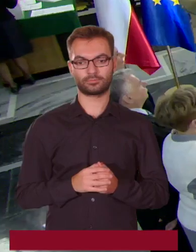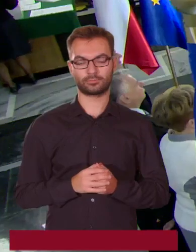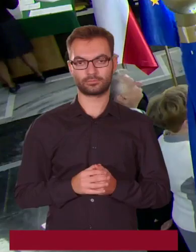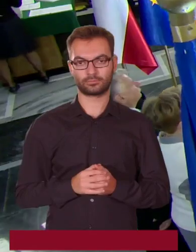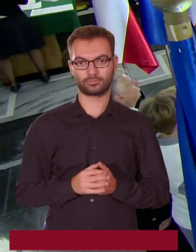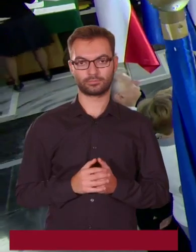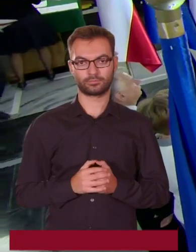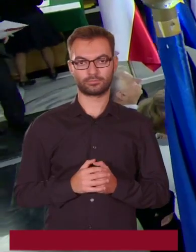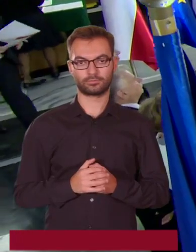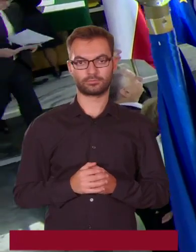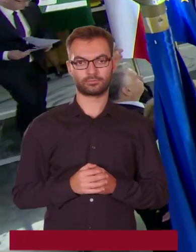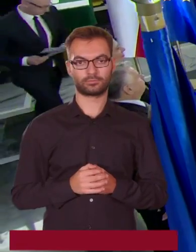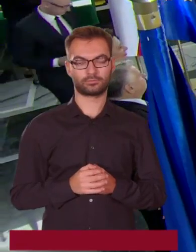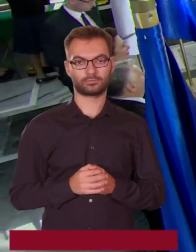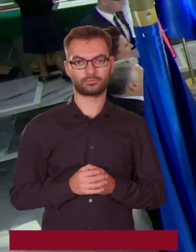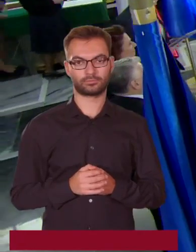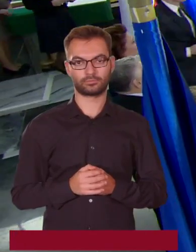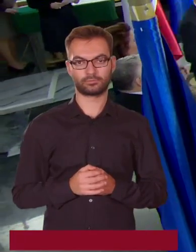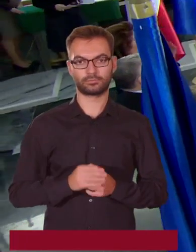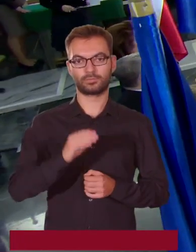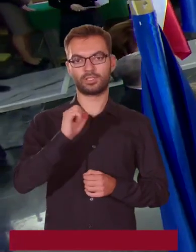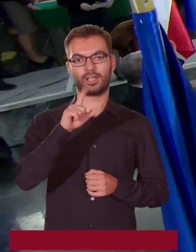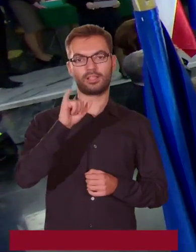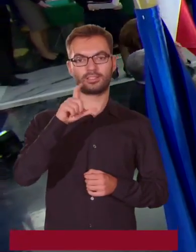Proszę panią Alicję Paulinę Chybicką.